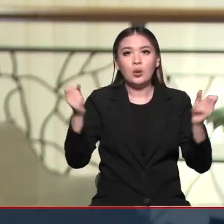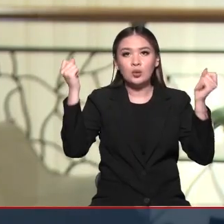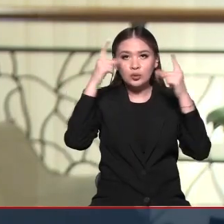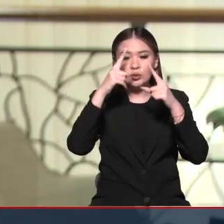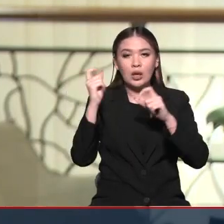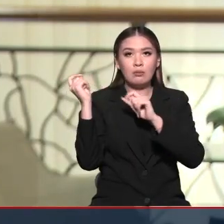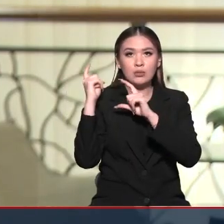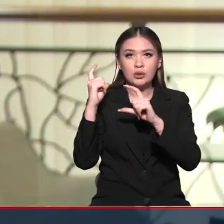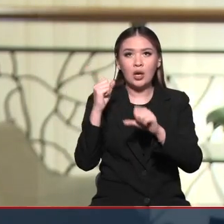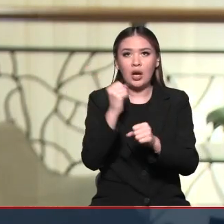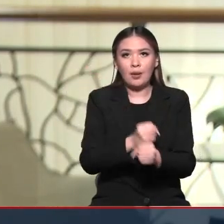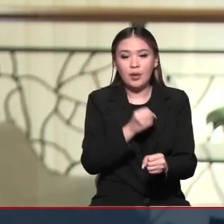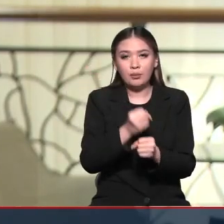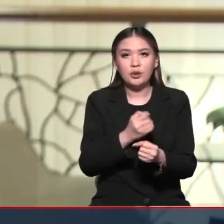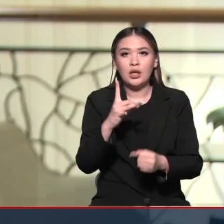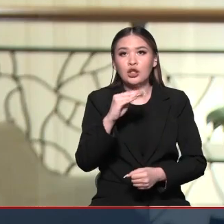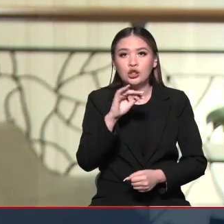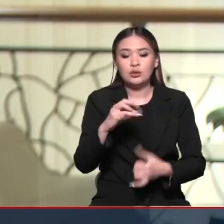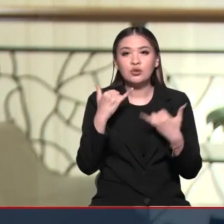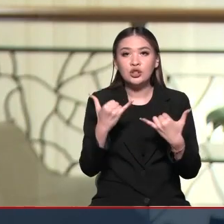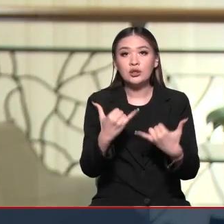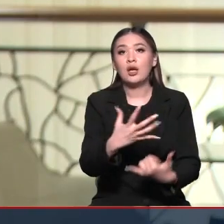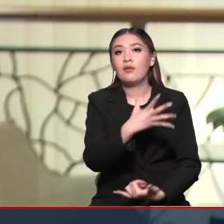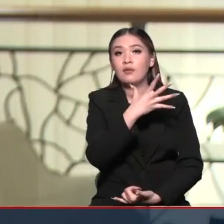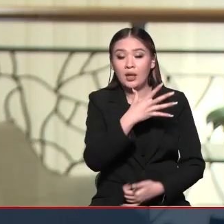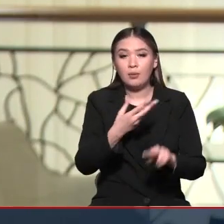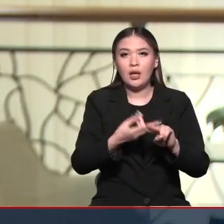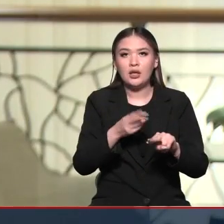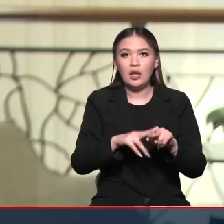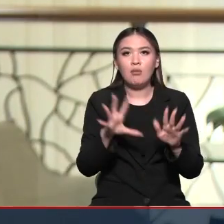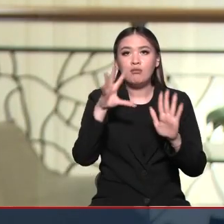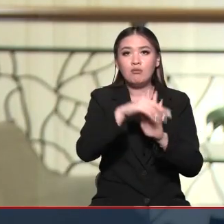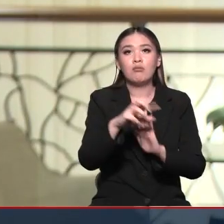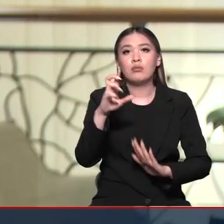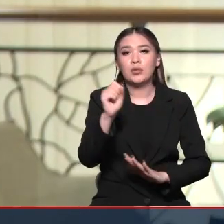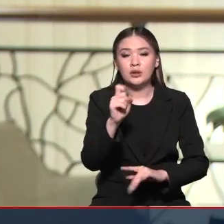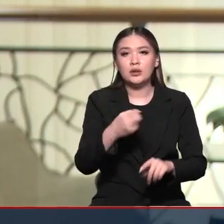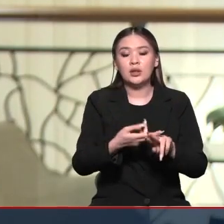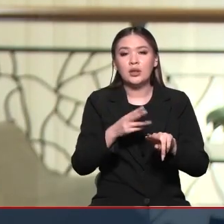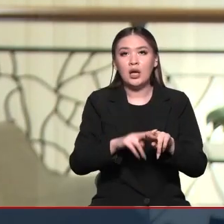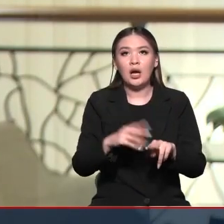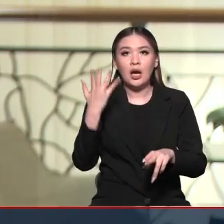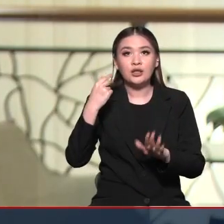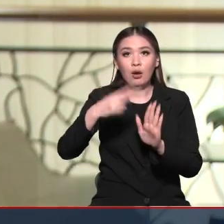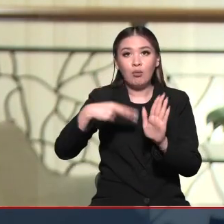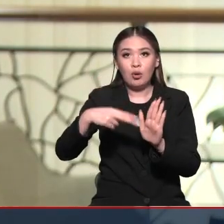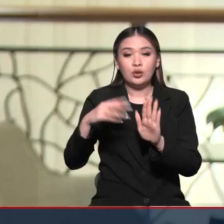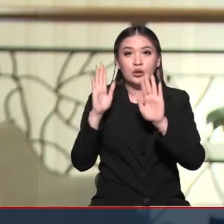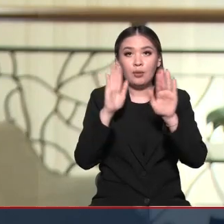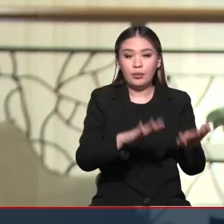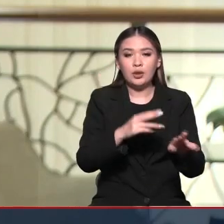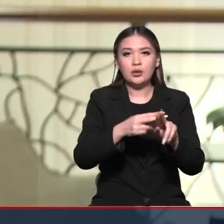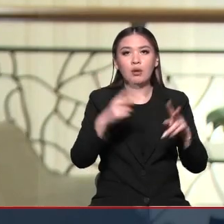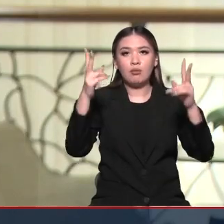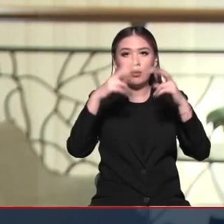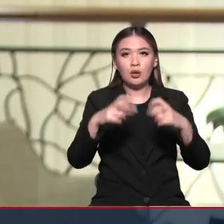груза, обрабатываем ее в режиме реального времени и внедряем в нашу базу. Когда поезд приезжает на станцию, на пограничной службе